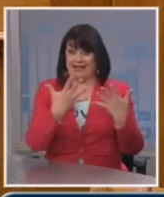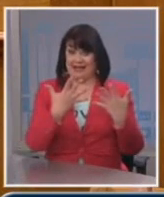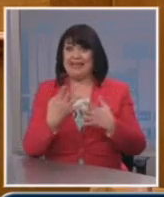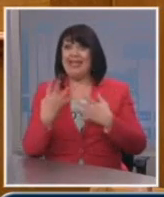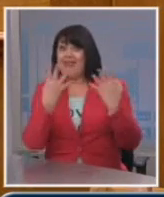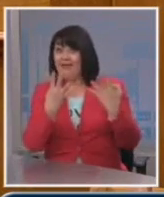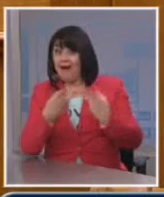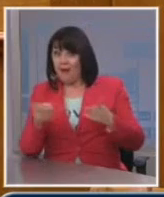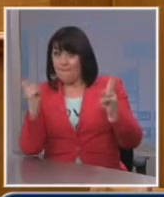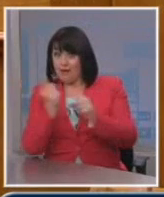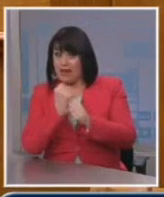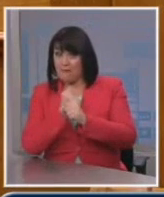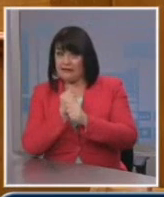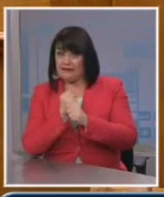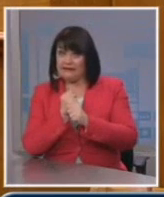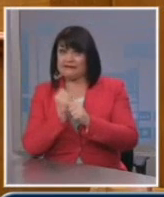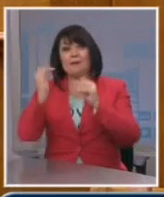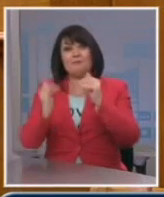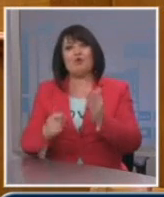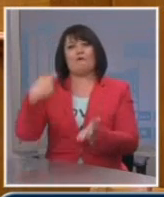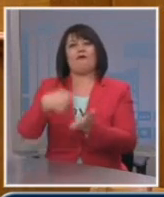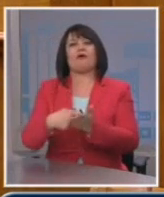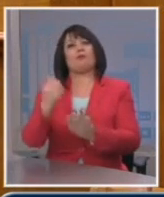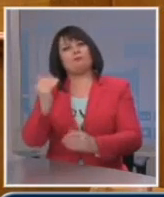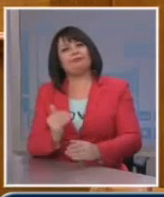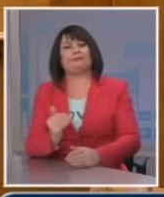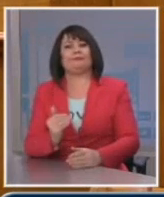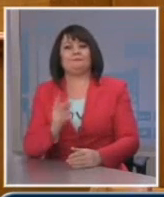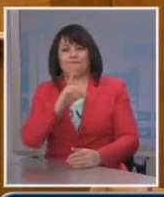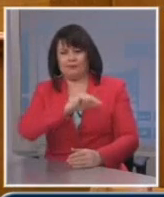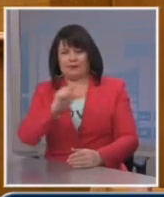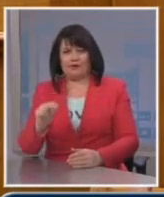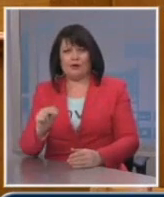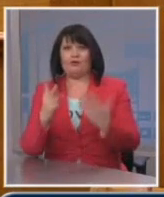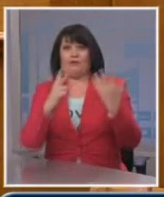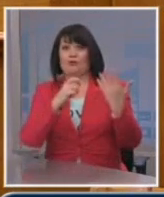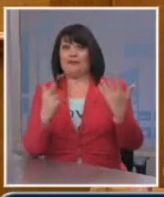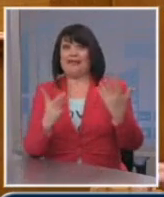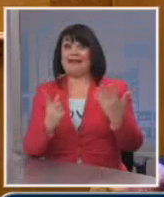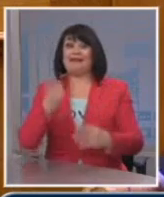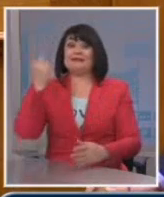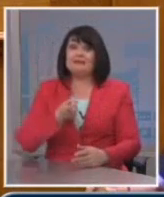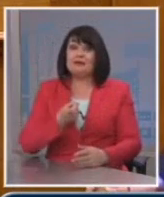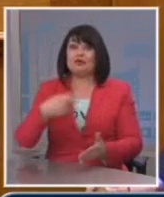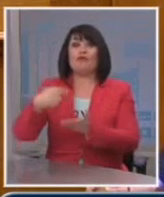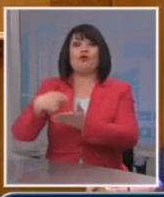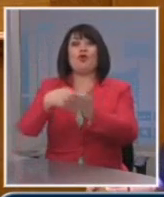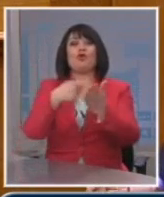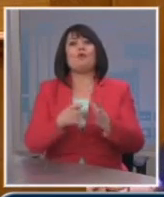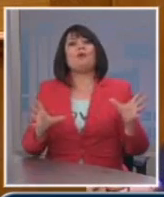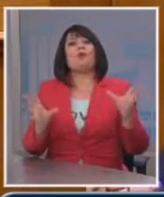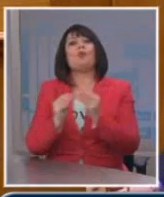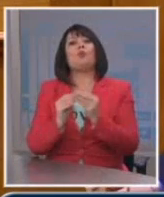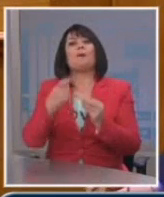επαγγελματίες θα αποδίδουν πλέον μικρότερο φόρο. Το ίδιο ισχύει για το 71% των φορολογούμενων με μεικτό εισόδημα